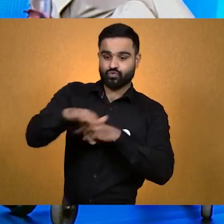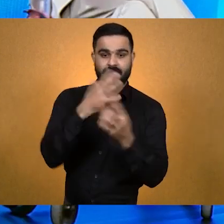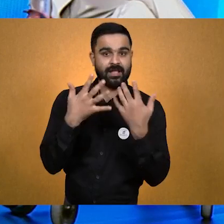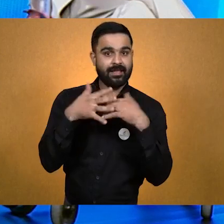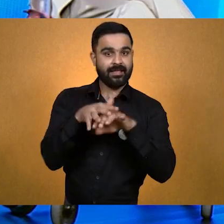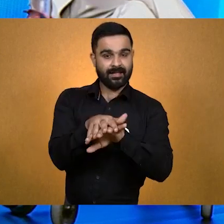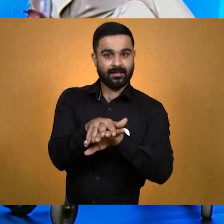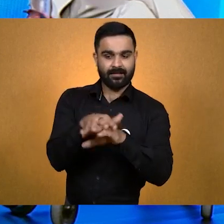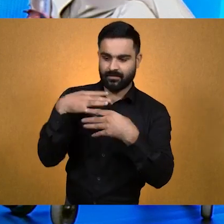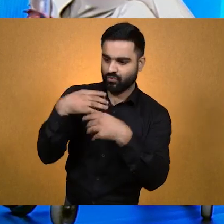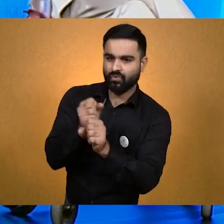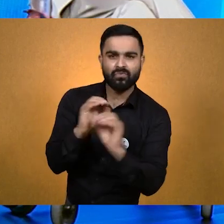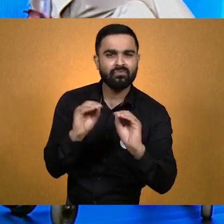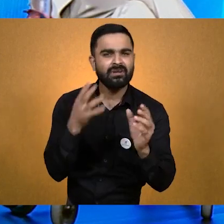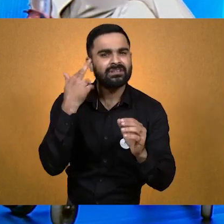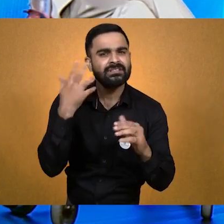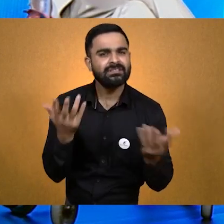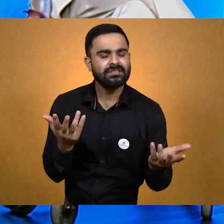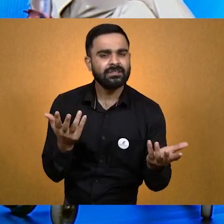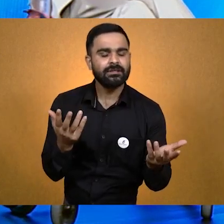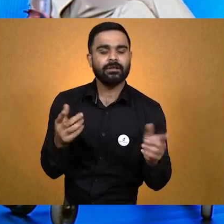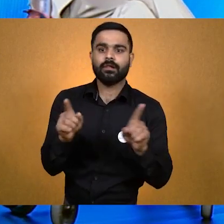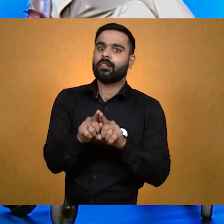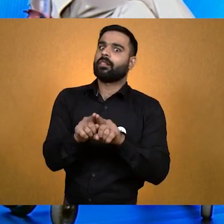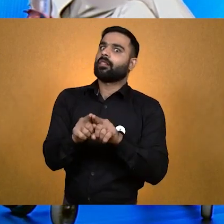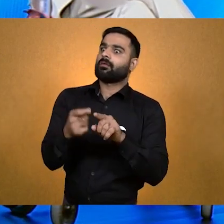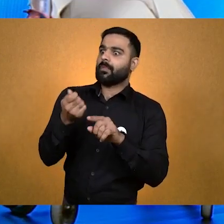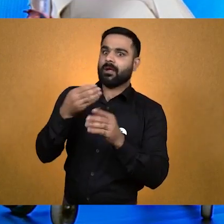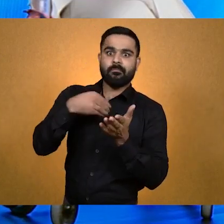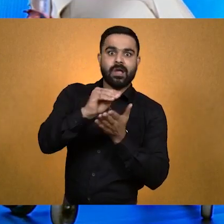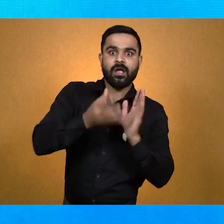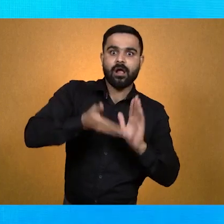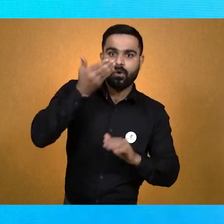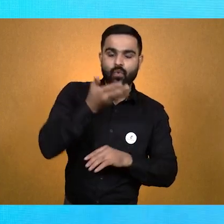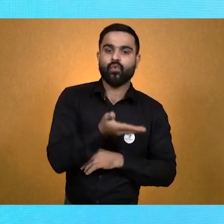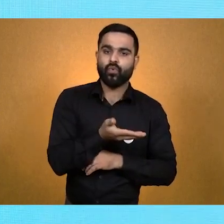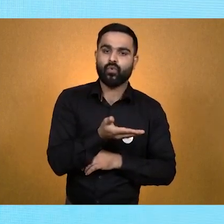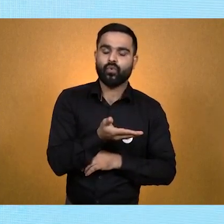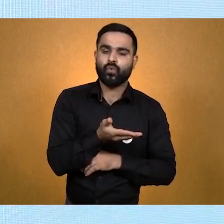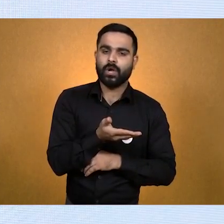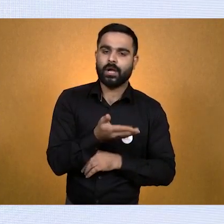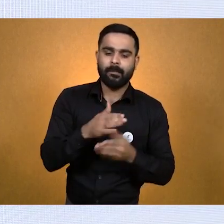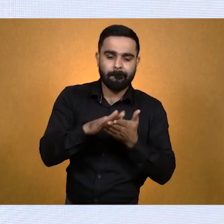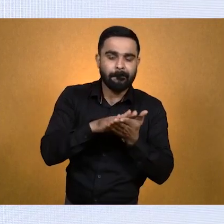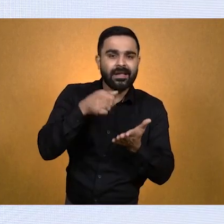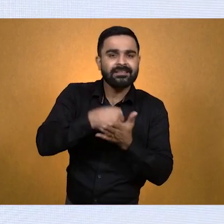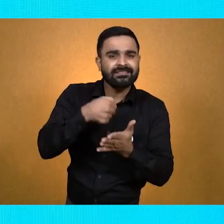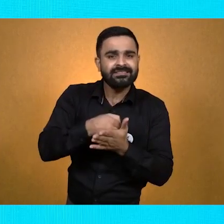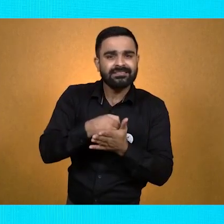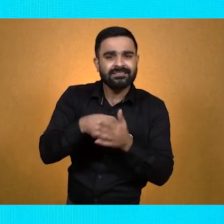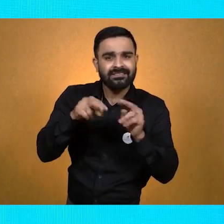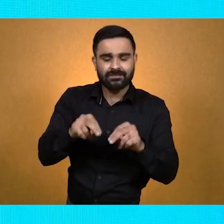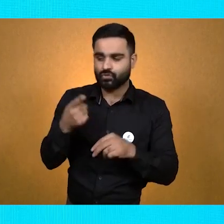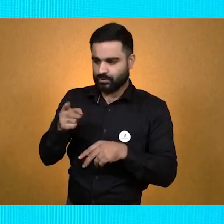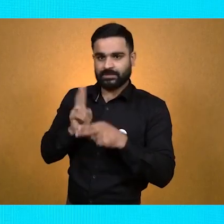इंक्लूसिव इंफ्रास्ट्रक्चर को क्यों नहीं बनाते हैं. इट इज़ टेकन एज एक्स्ट्रा कॉस्ट विच इज़ अ बेसिक नीड.